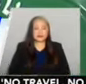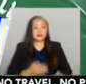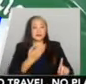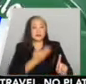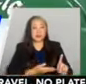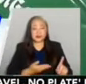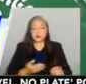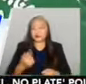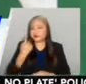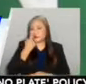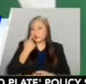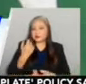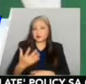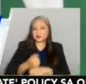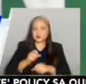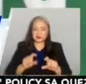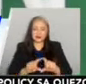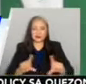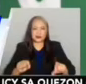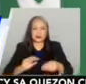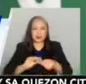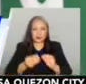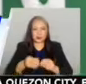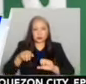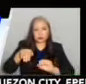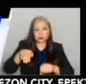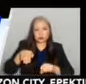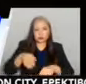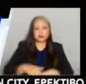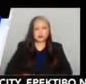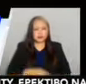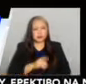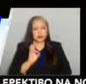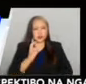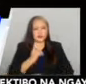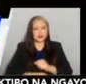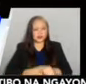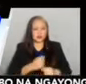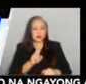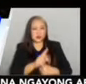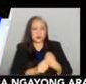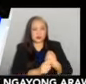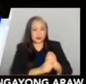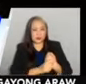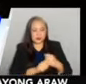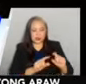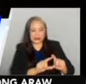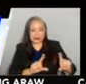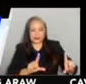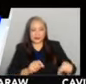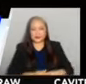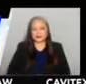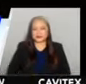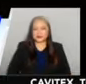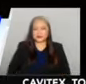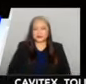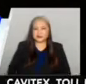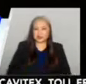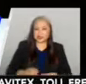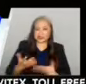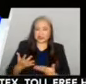plaka. 7 taon din daw siyang gumamit ng temporary license plate. Wala naman tayong magagawa pagka kahit hindi tayo pupunta doon eh. Ganun